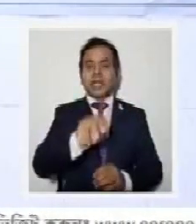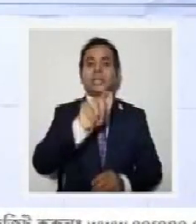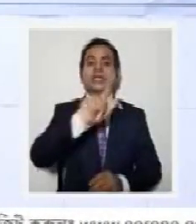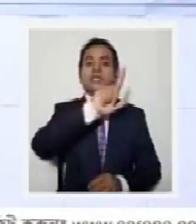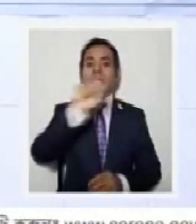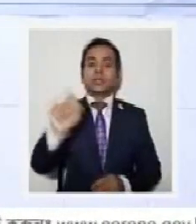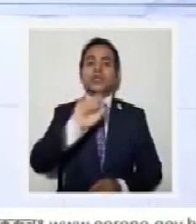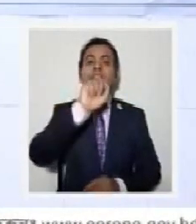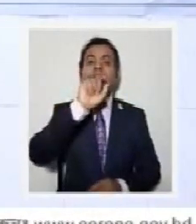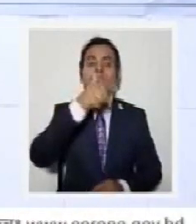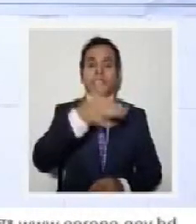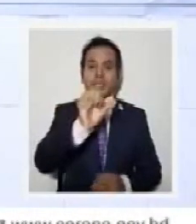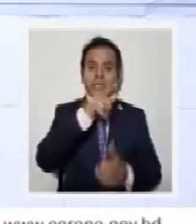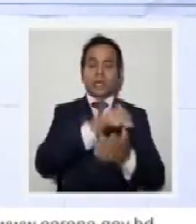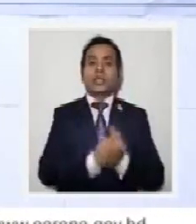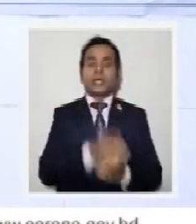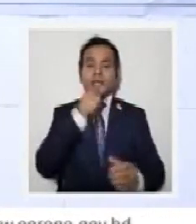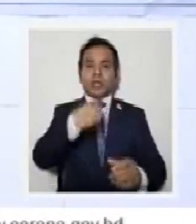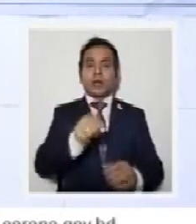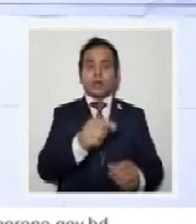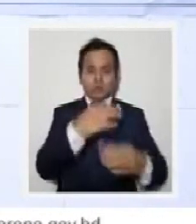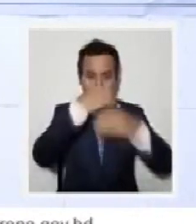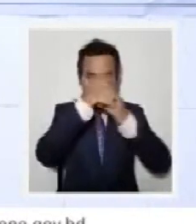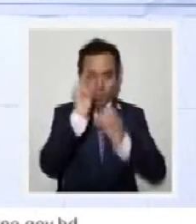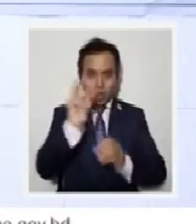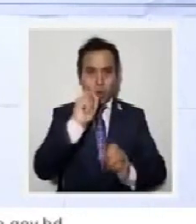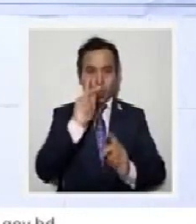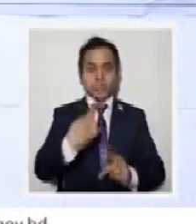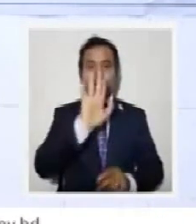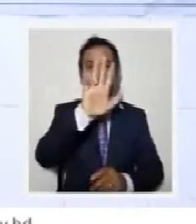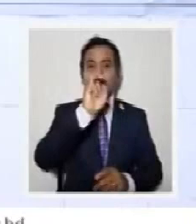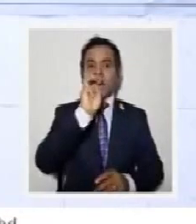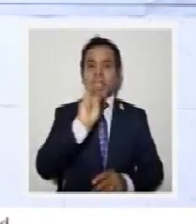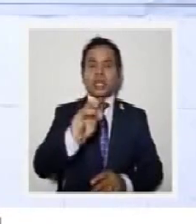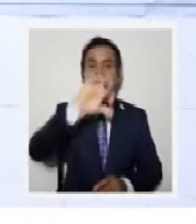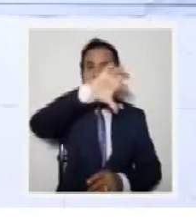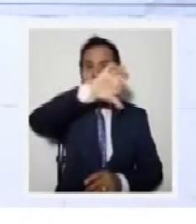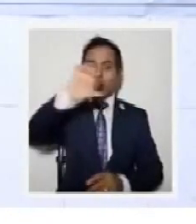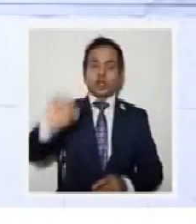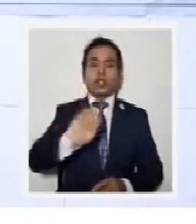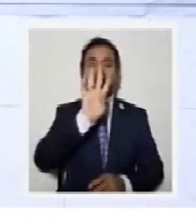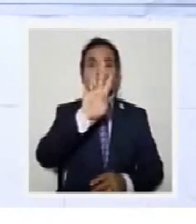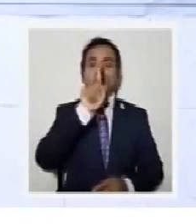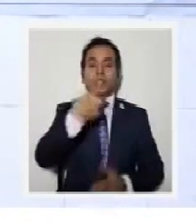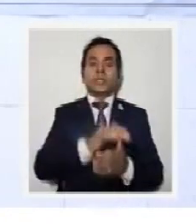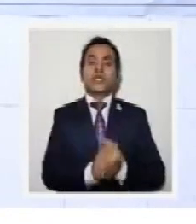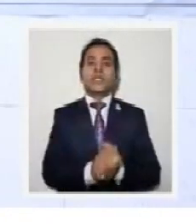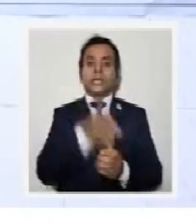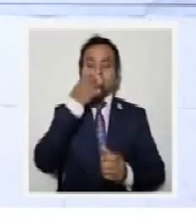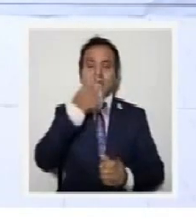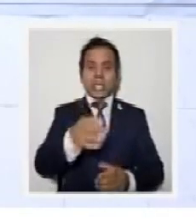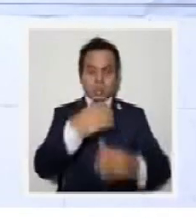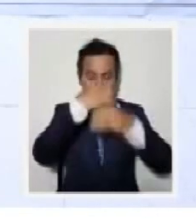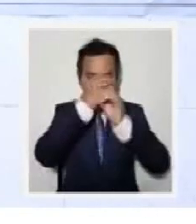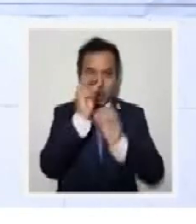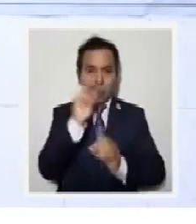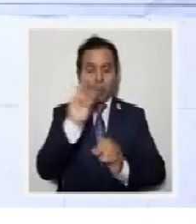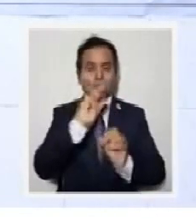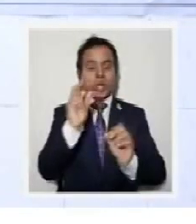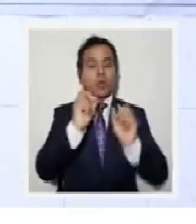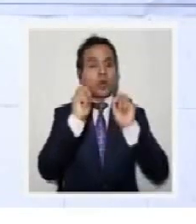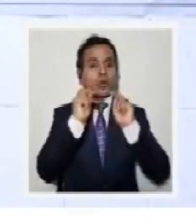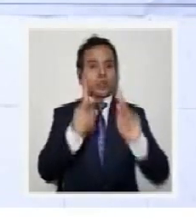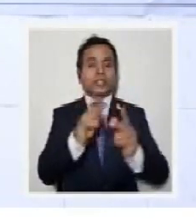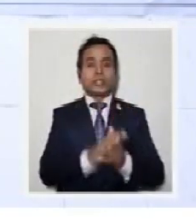গত 24 ঘন্টায় নমুনা পরীক্ষা করা নমুনা সংগ্রহ করা হয়েছে 5707টি, নমুনা পরীক্ষা হয়েছে